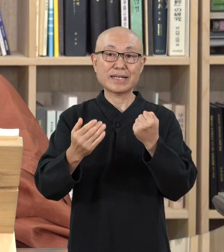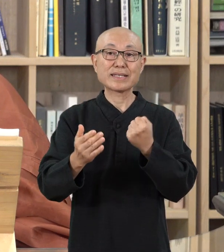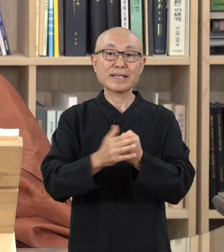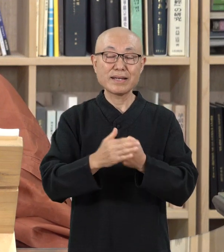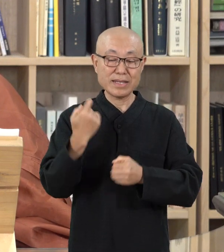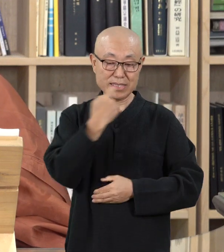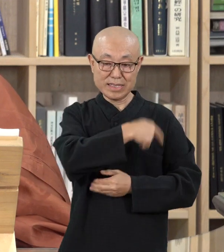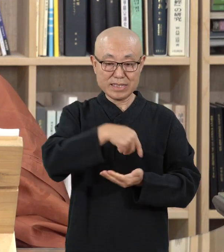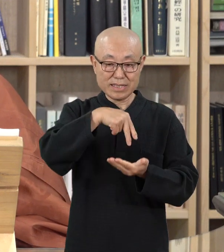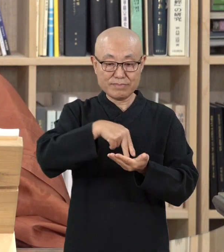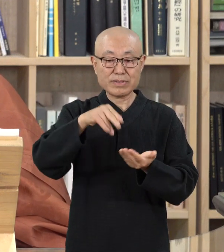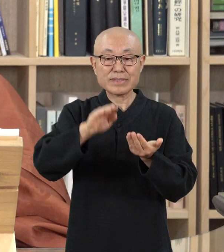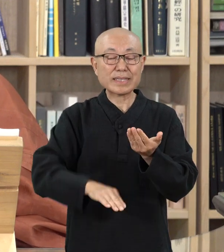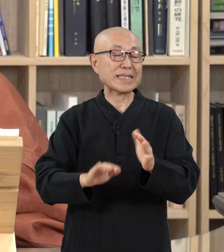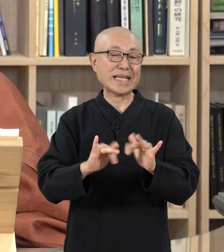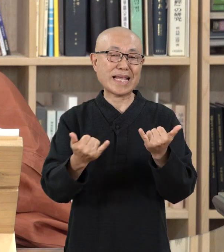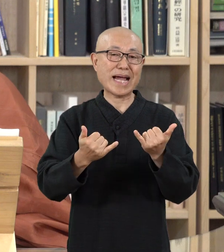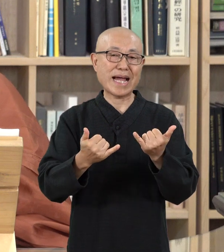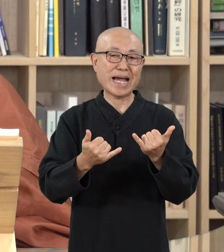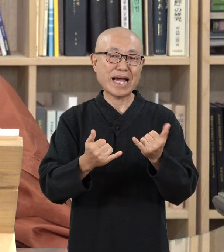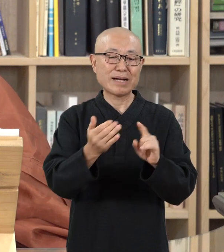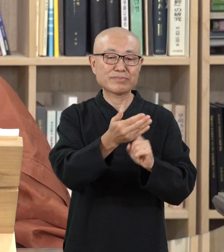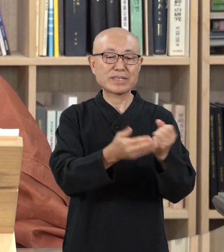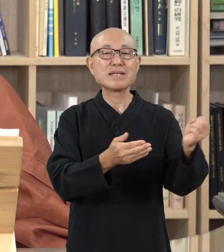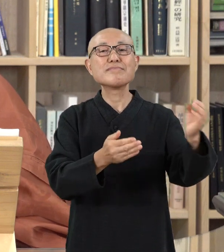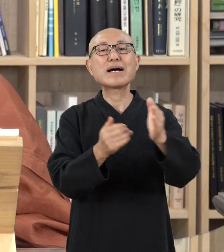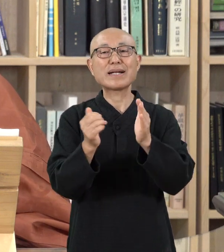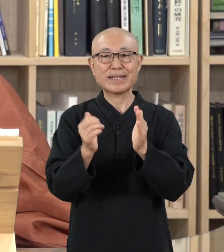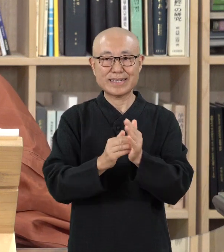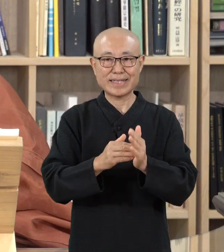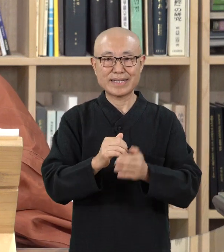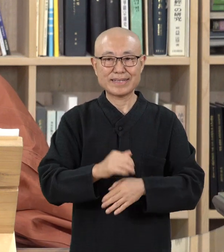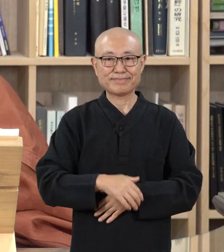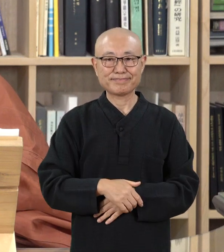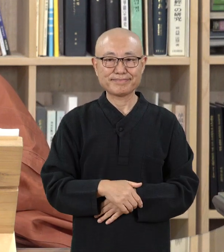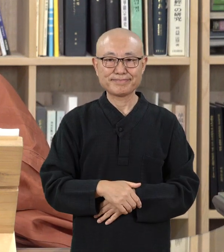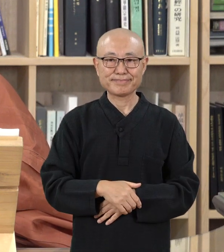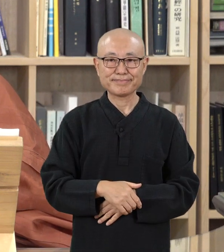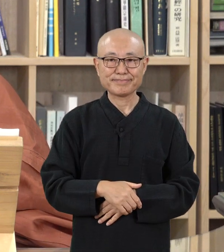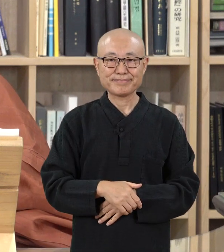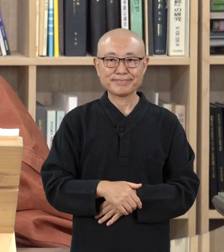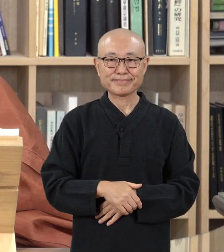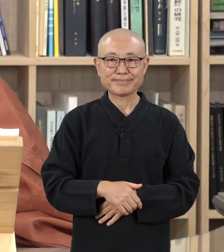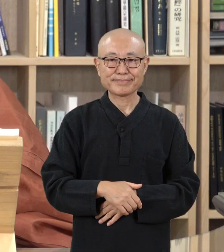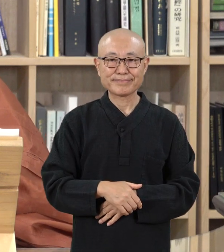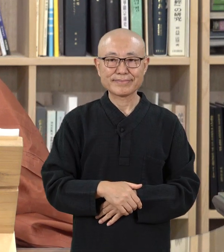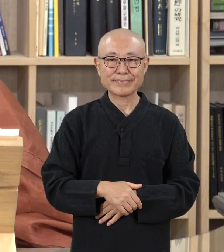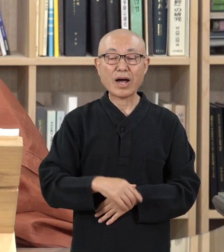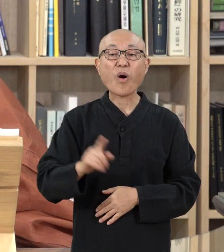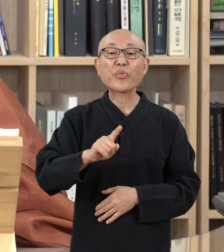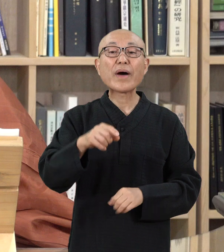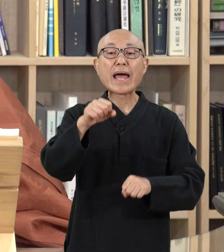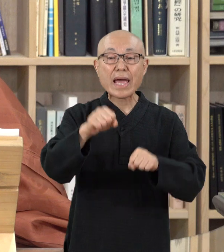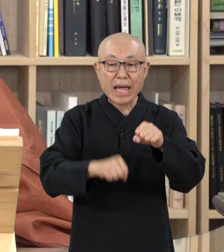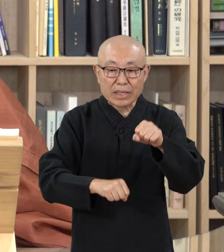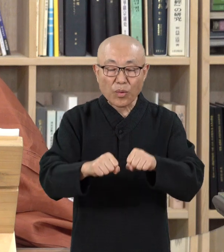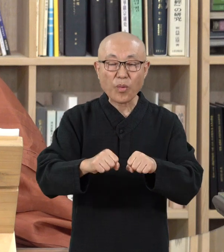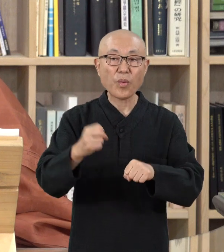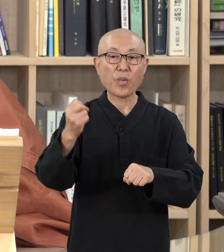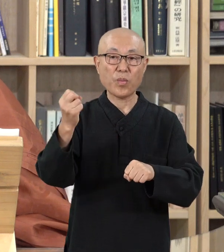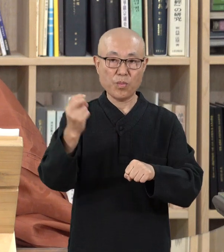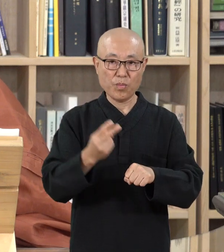이러한 모든 행위를 하는 것, 그것이야말로 천박하다. 그래서 어떤 행위,